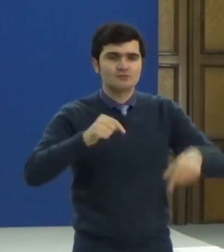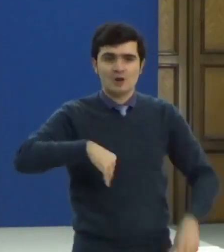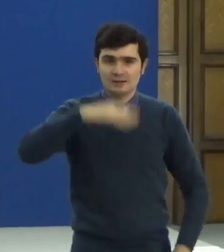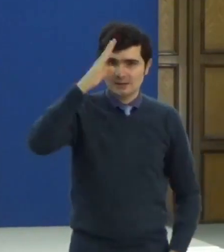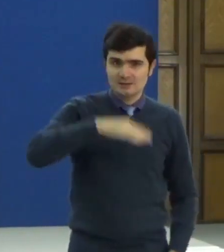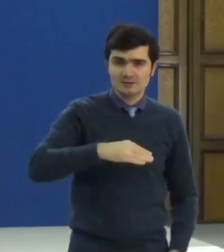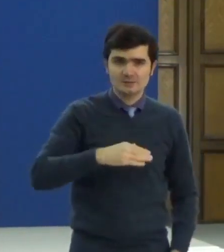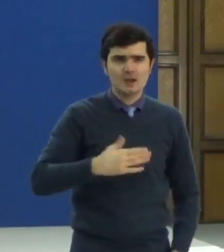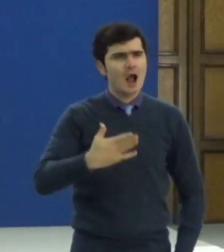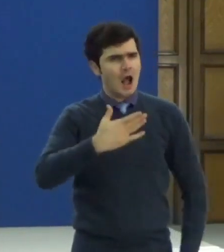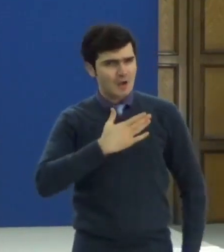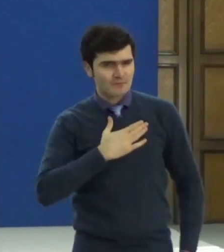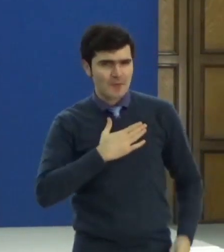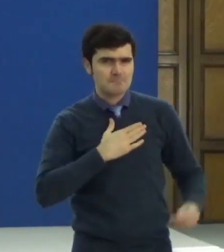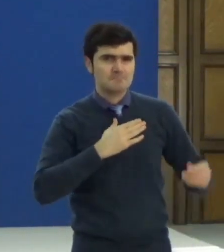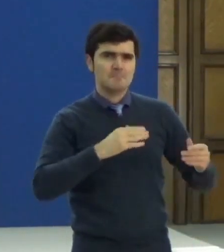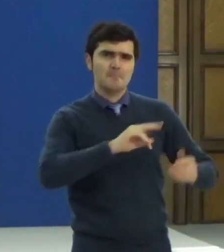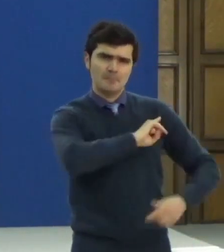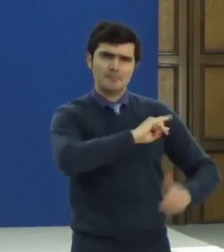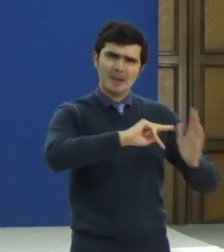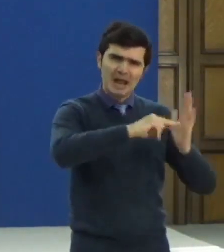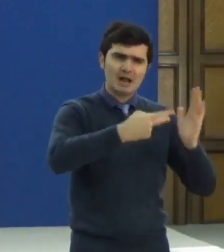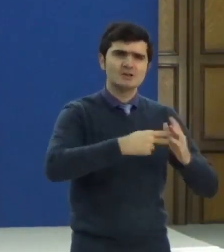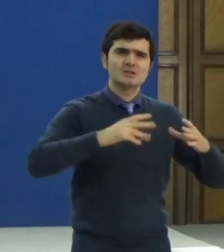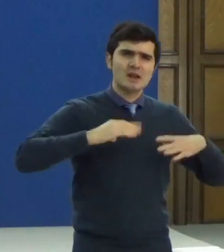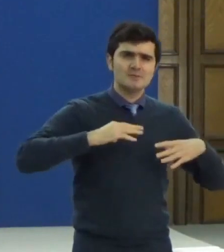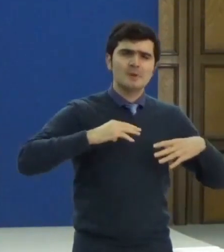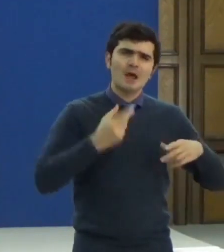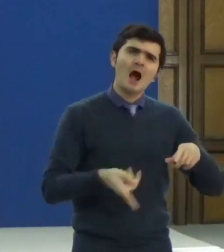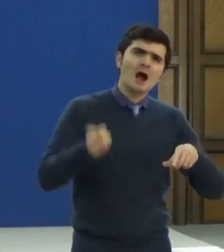avem disponibile încă